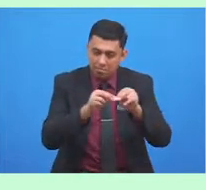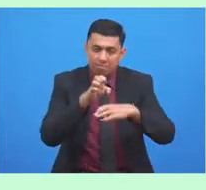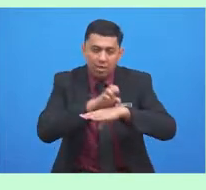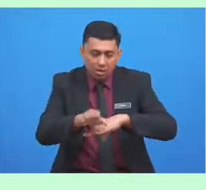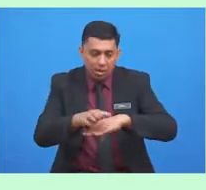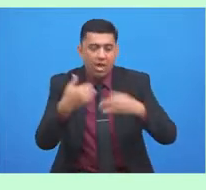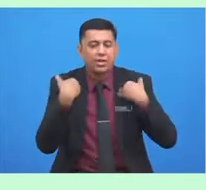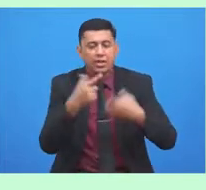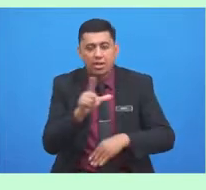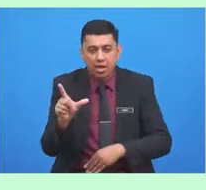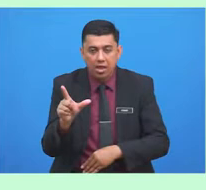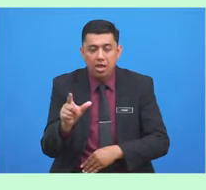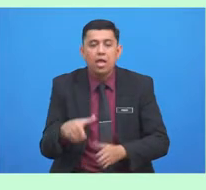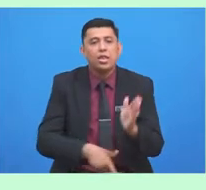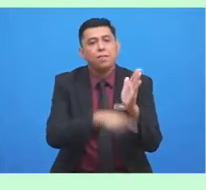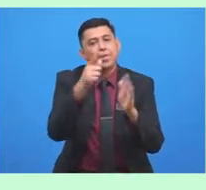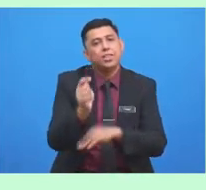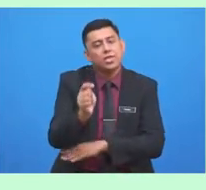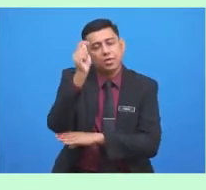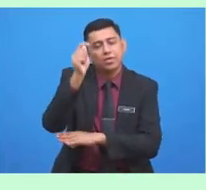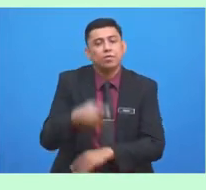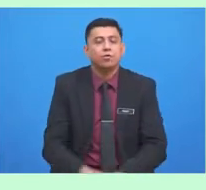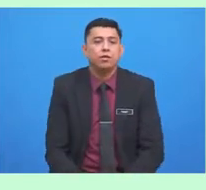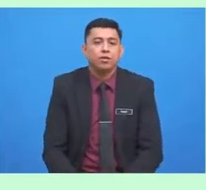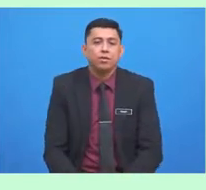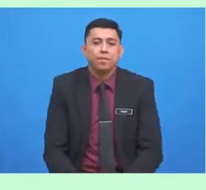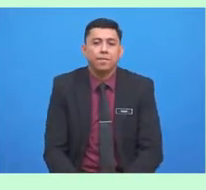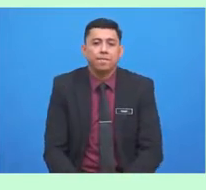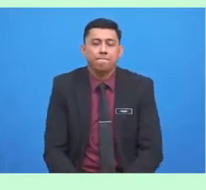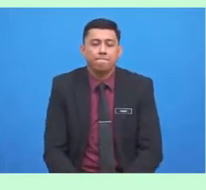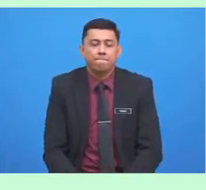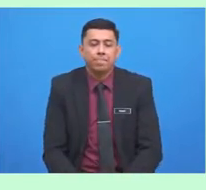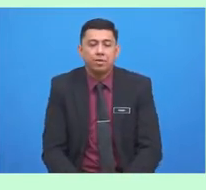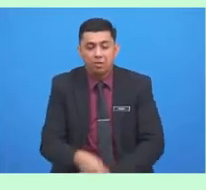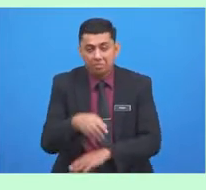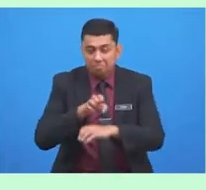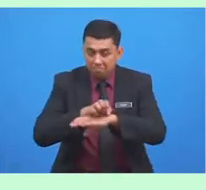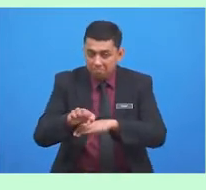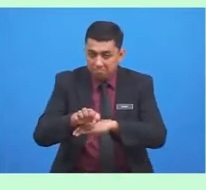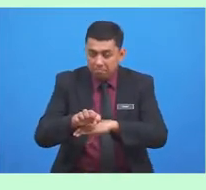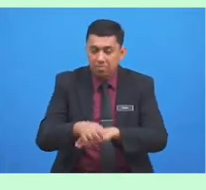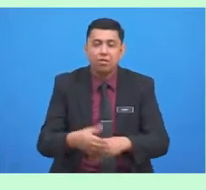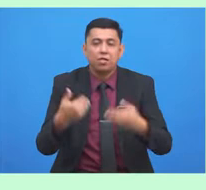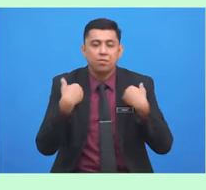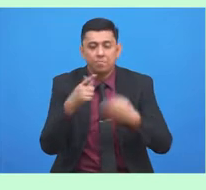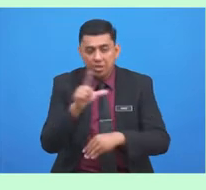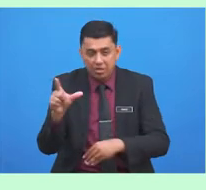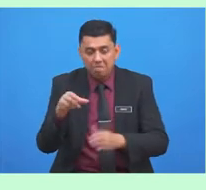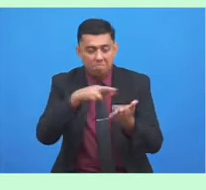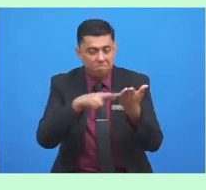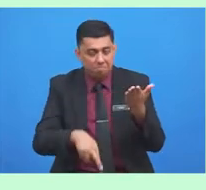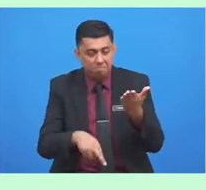kelepasan adalah lebih tinggi. Pada musim kemarau, keberkesanan kelepasan adalah